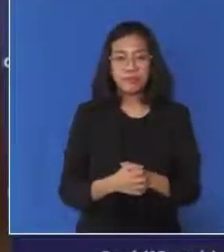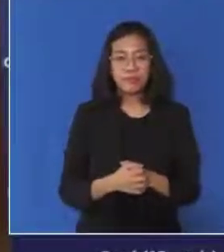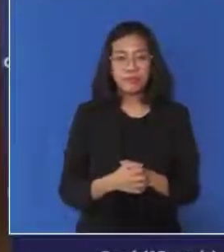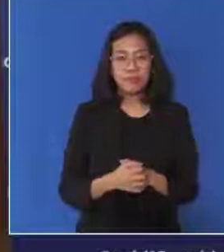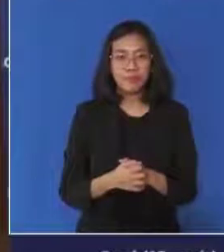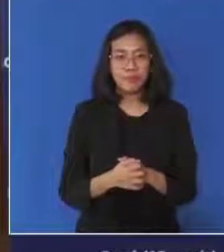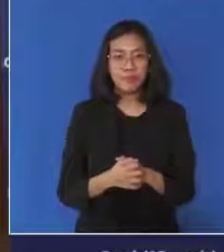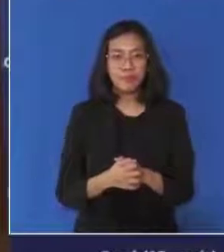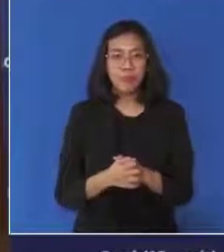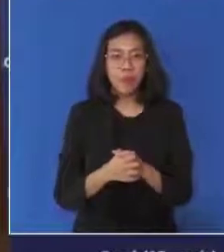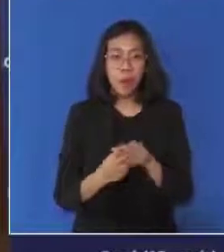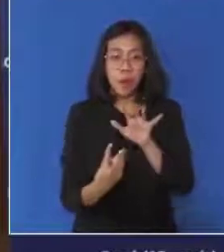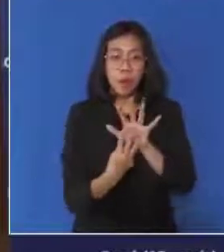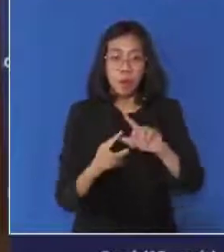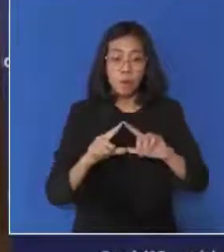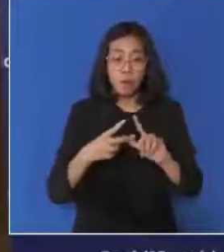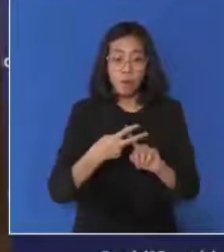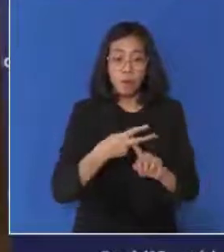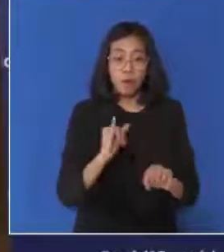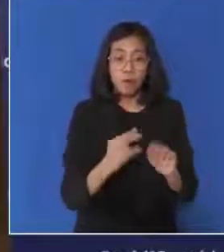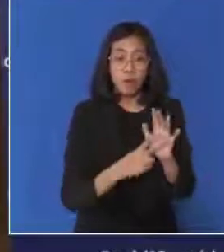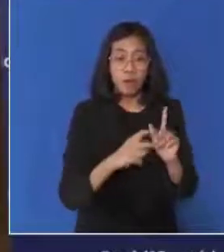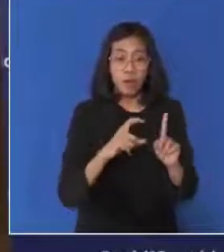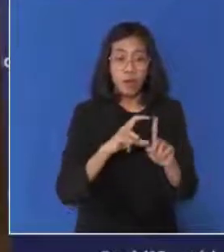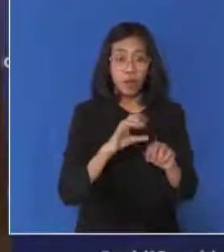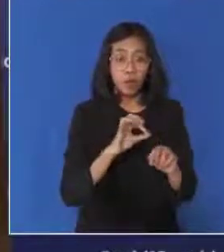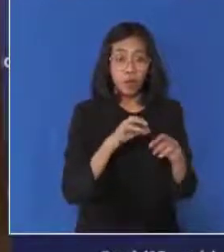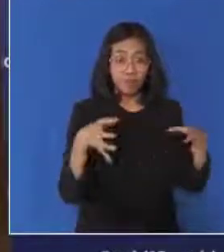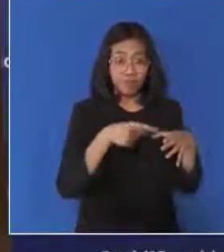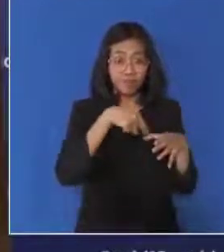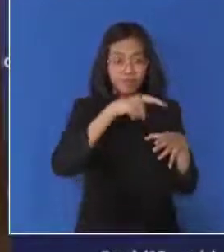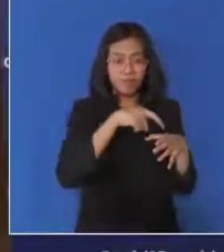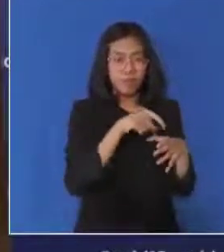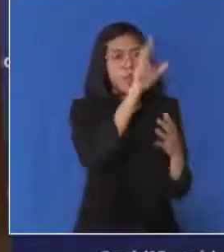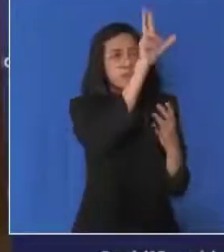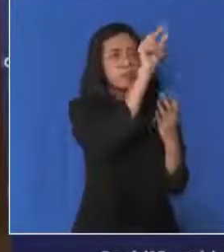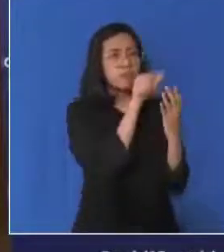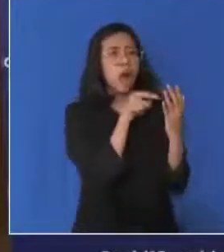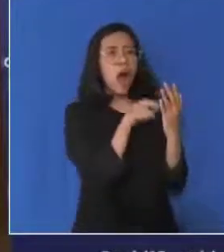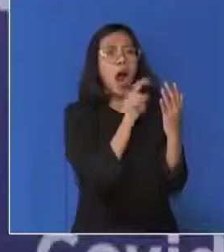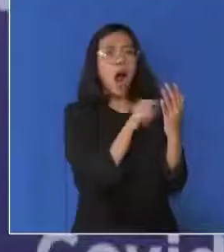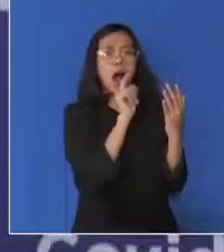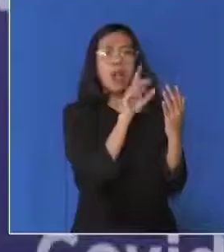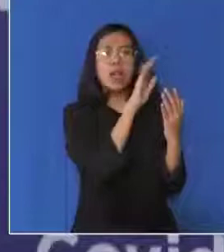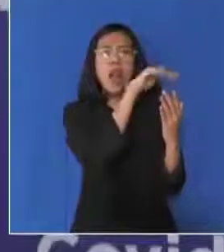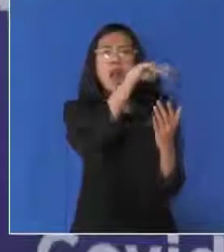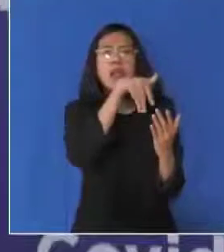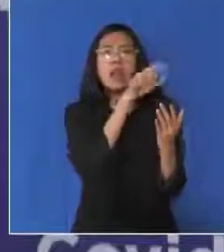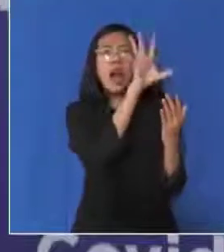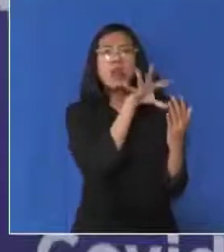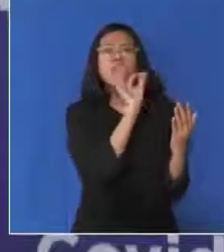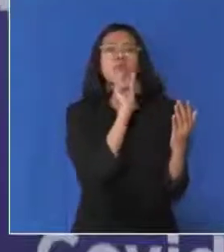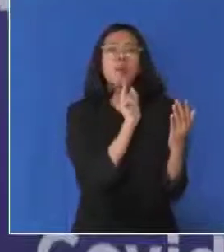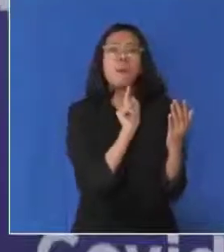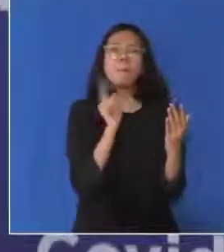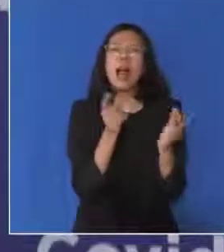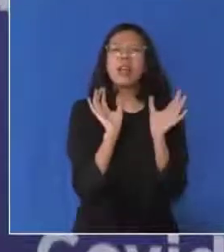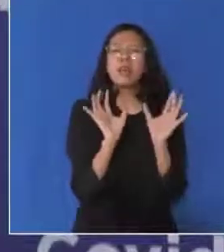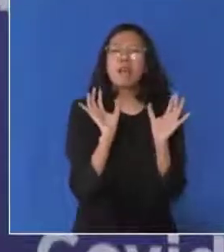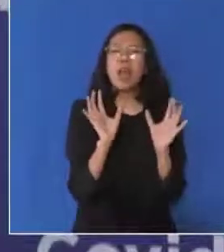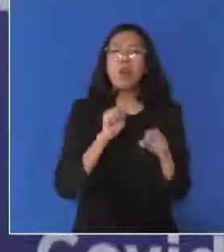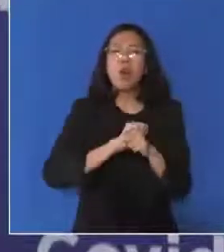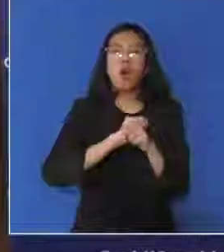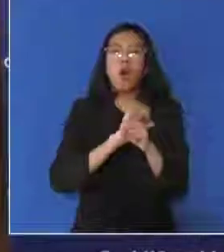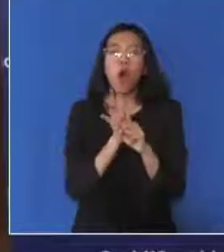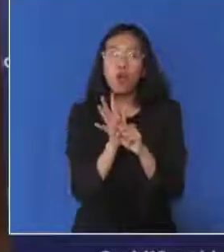salah satu temuan dari mavindo bahwa saluran penyebaran hoax covert 19 ini adalah yang paling terbanyak